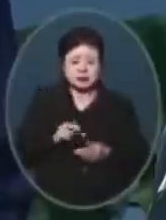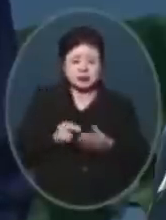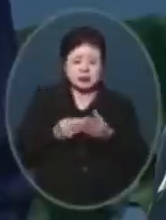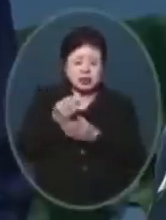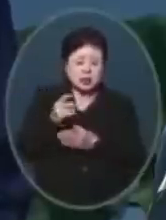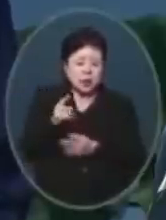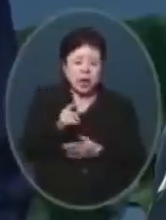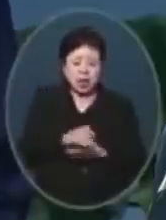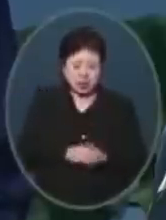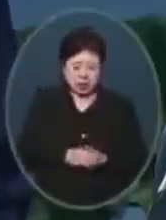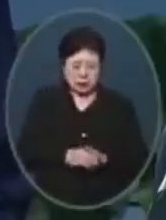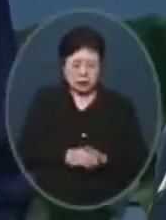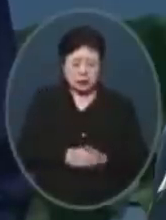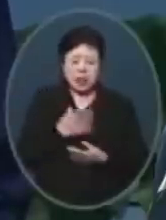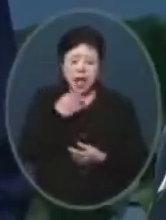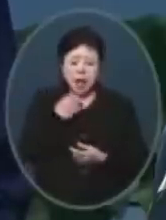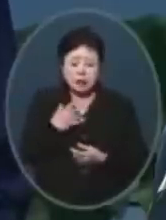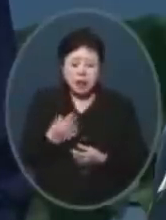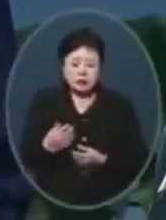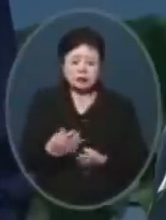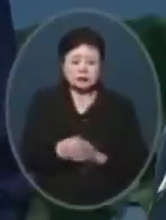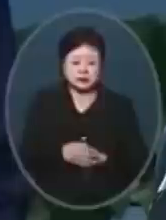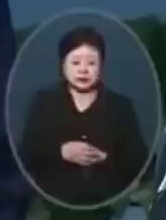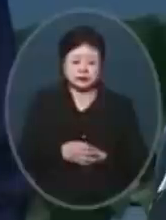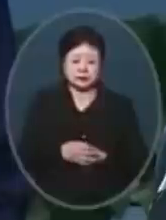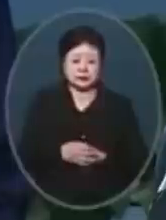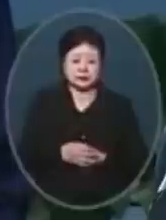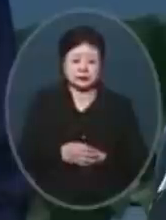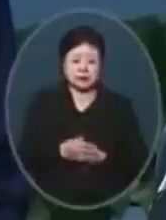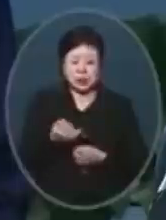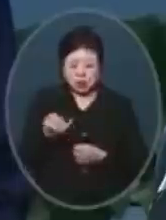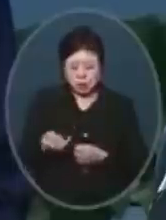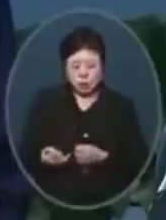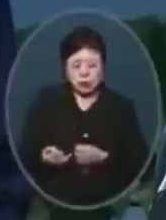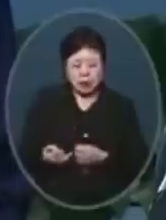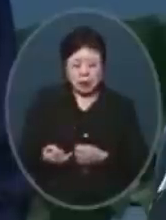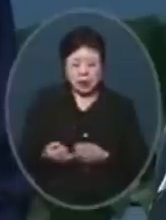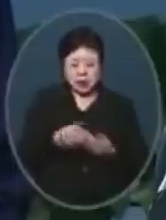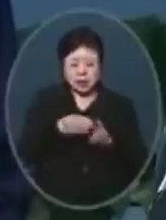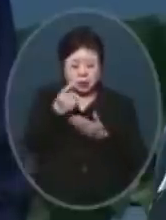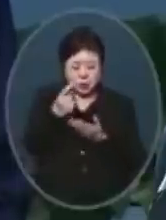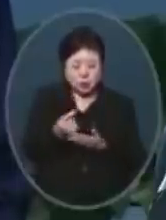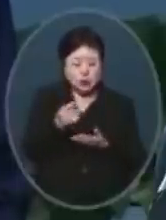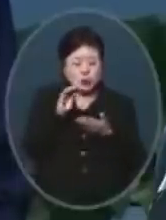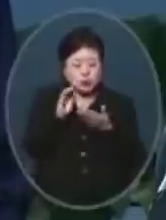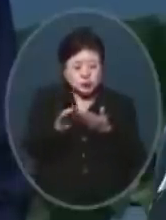저 아브라함의 여동생을 데리고